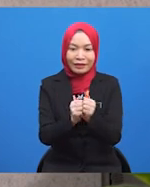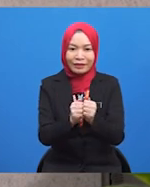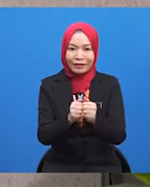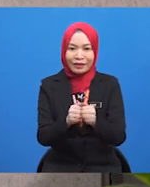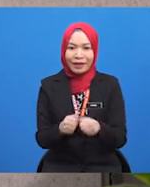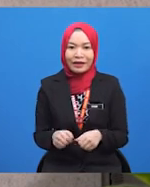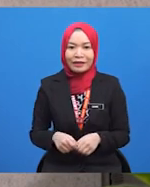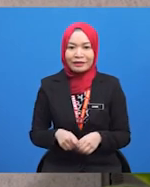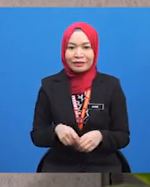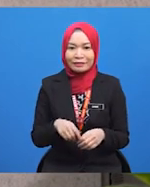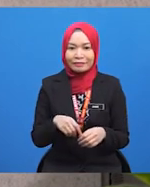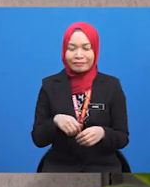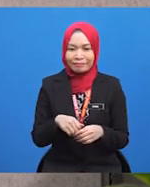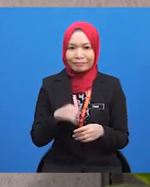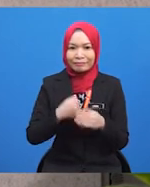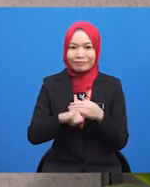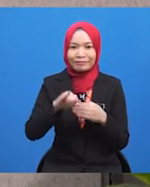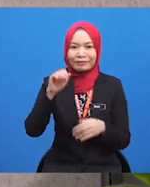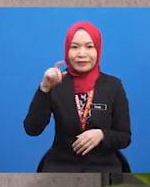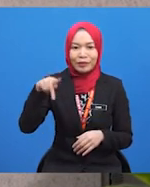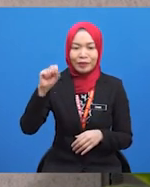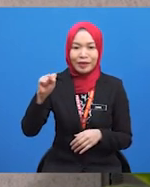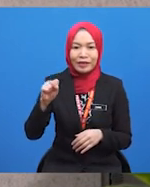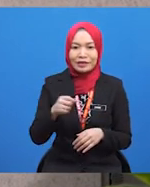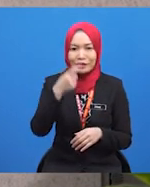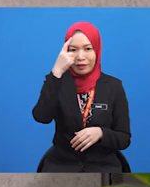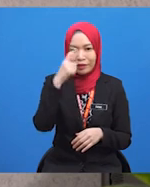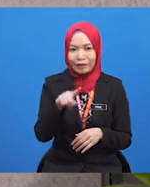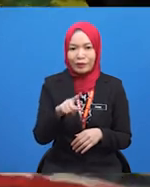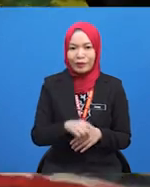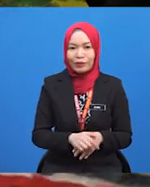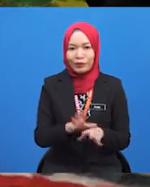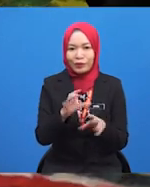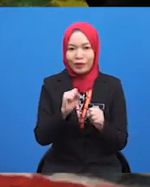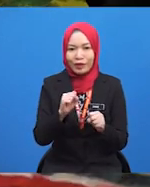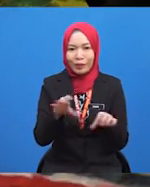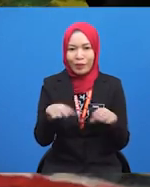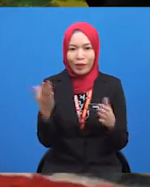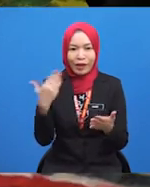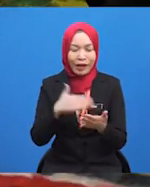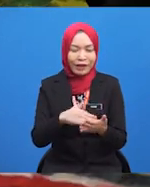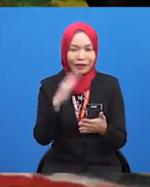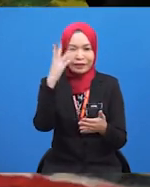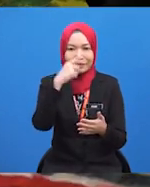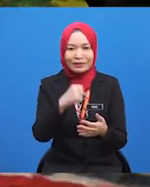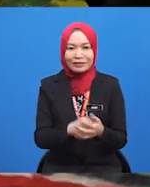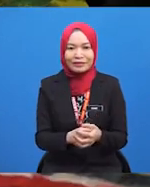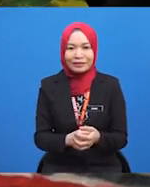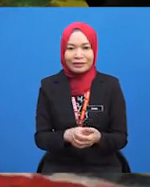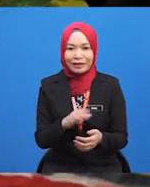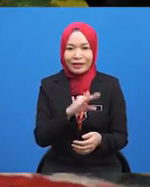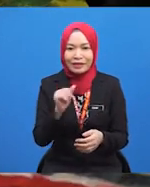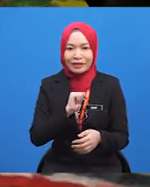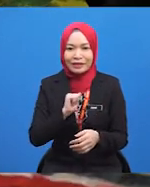Photoshop untuk memantapkan lagi hasil kerja yang diinginkan. Akhir kata, cikgu harap